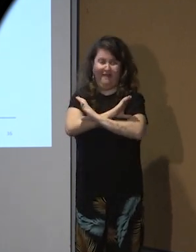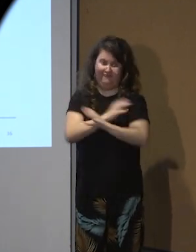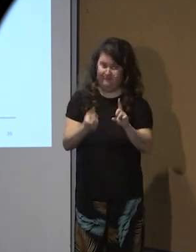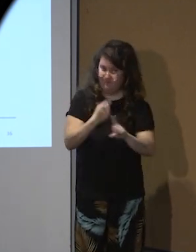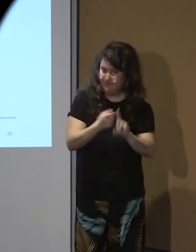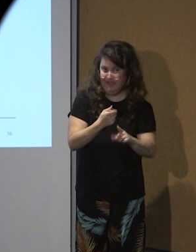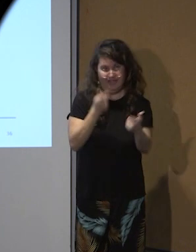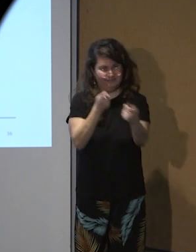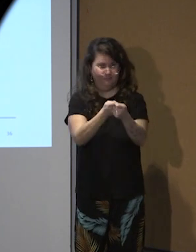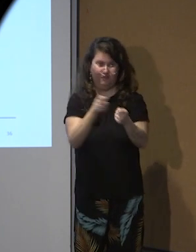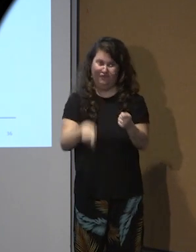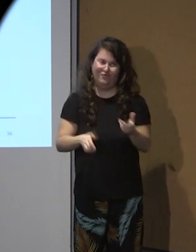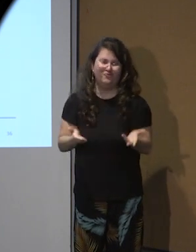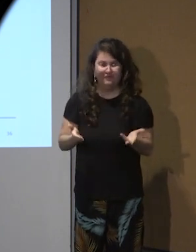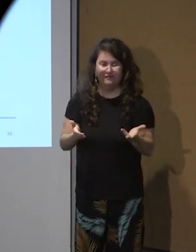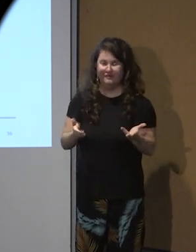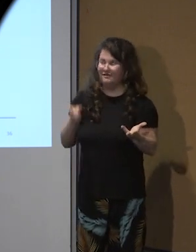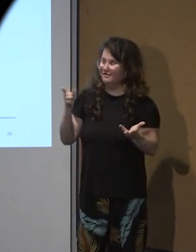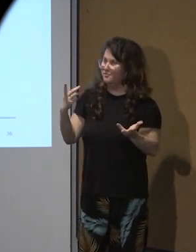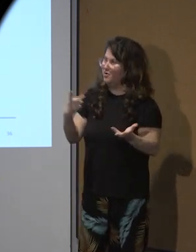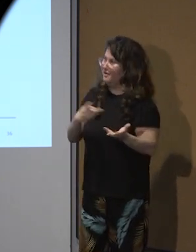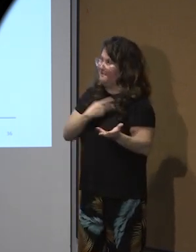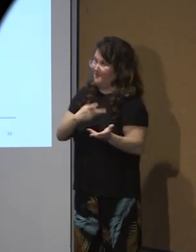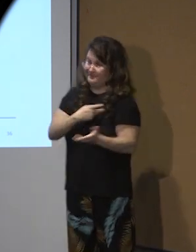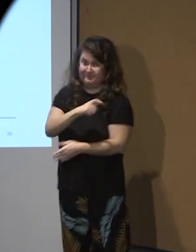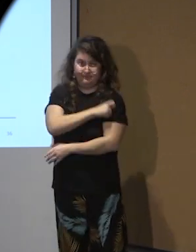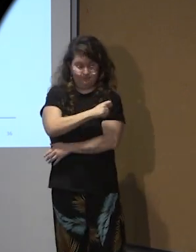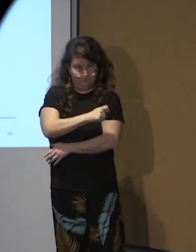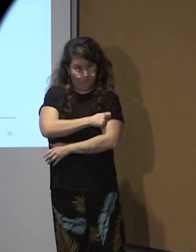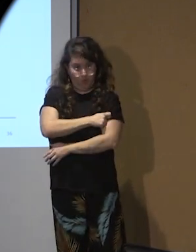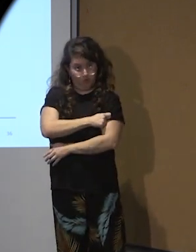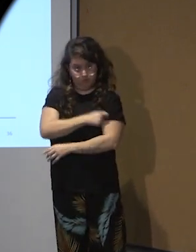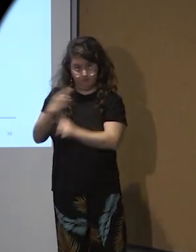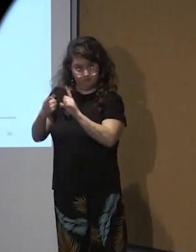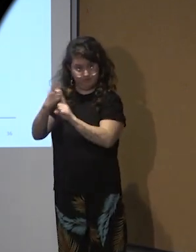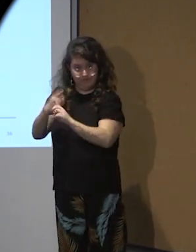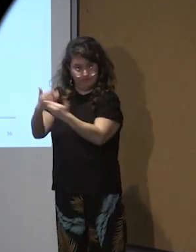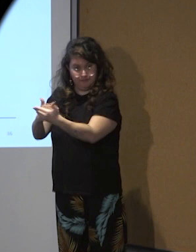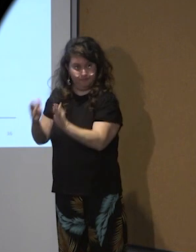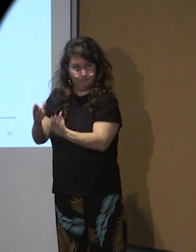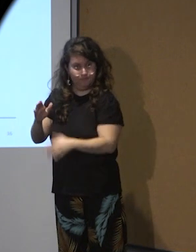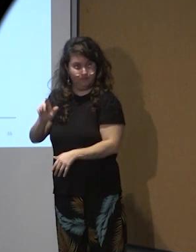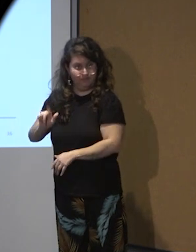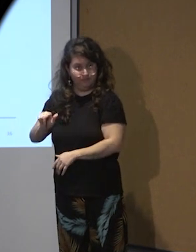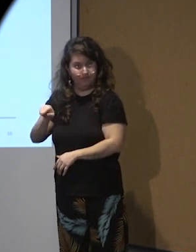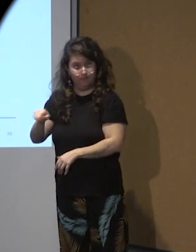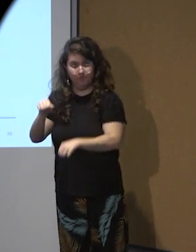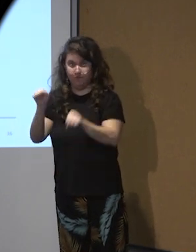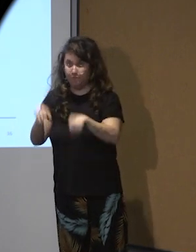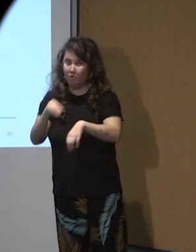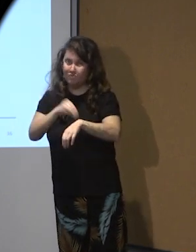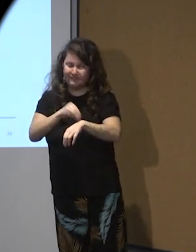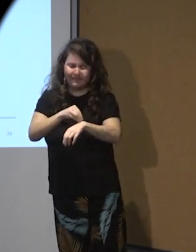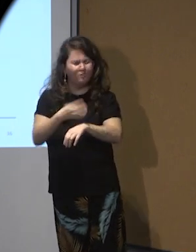médecin du sport. C'est là qu'on peut Mais venir vous voir, vous ? Mais il n'est pas spécialiste. La médecine du sport est une spécialité. Oui, donc voilà. il peut vous aiguiller. Ah, ultra